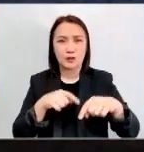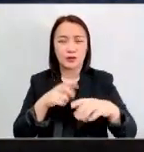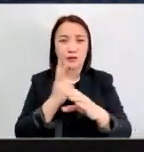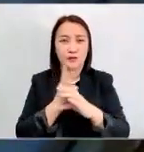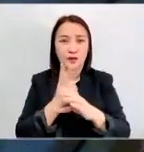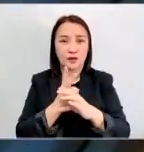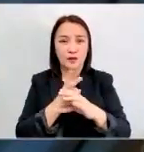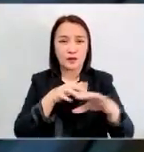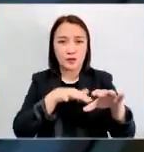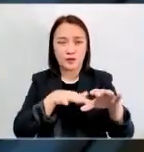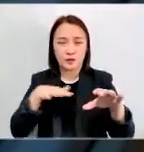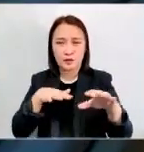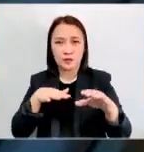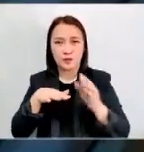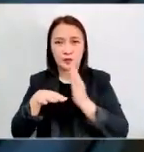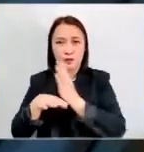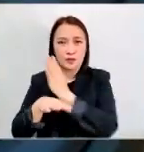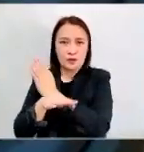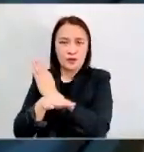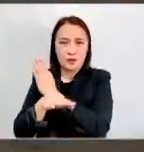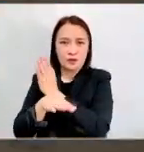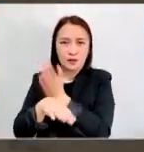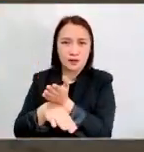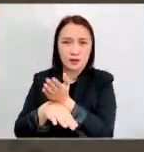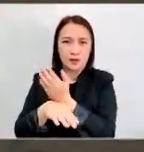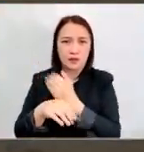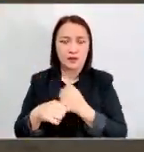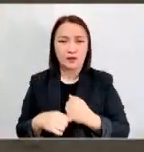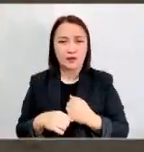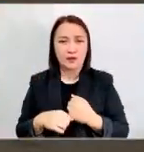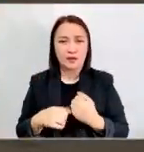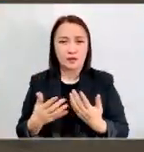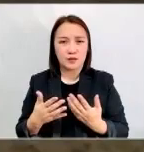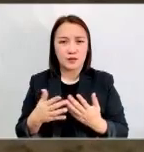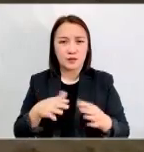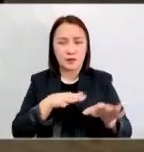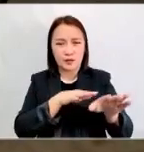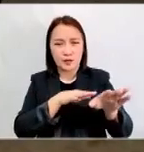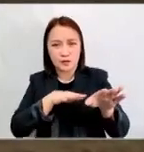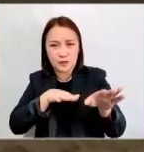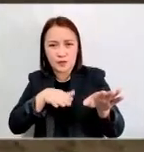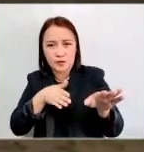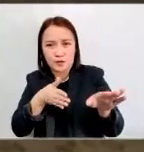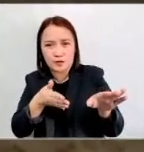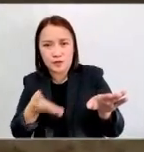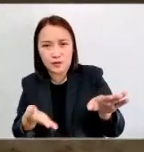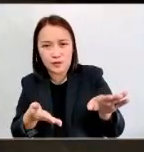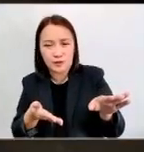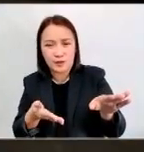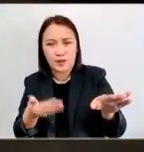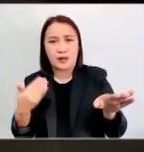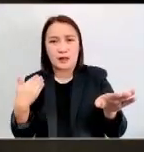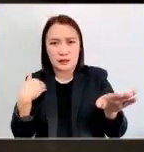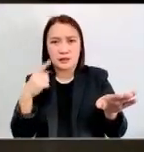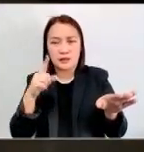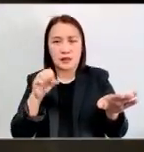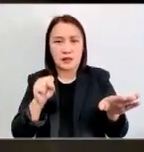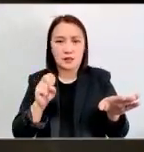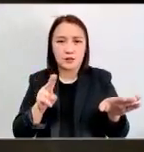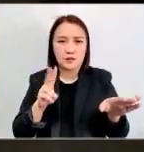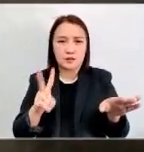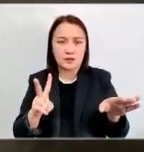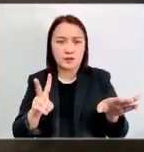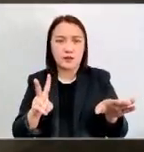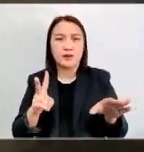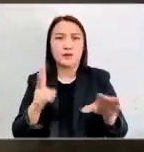isang poste. Dahilan para kumalas ang container van at dumausdo sa kalsada. Natamaan din ng truck ang isang SUV at van. Sa